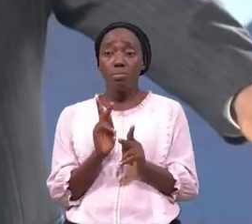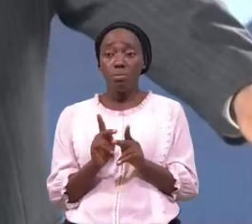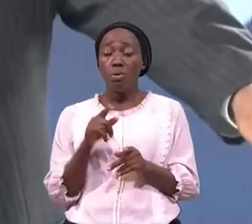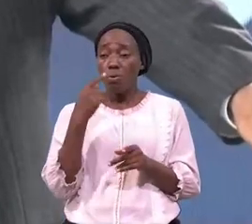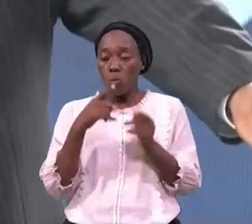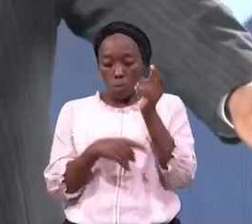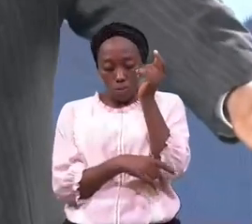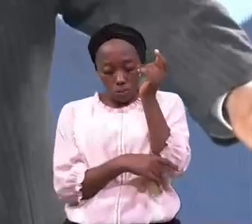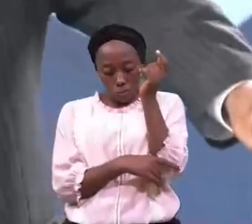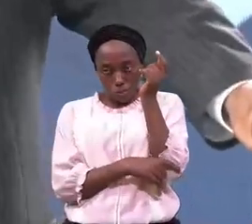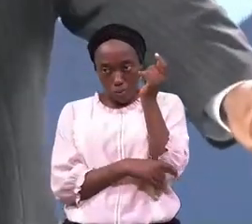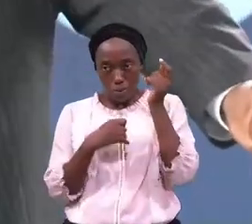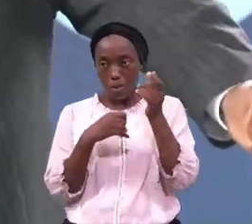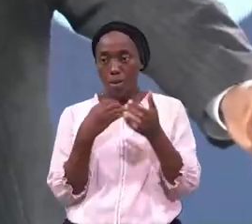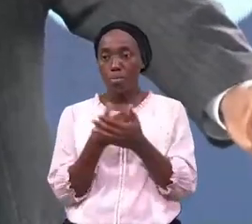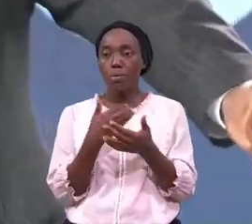volent de l'argent.